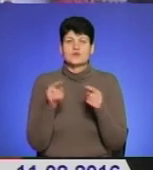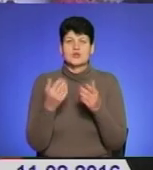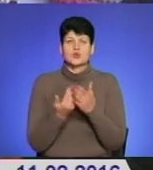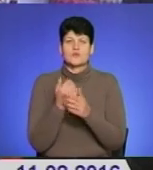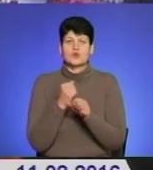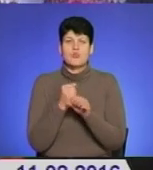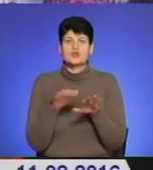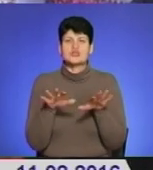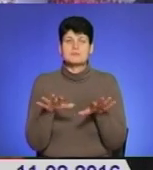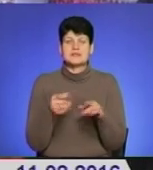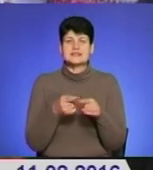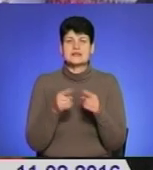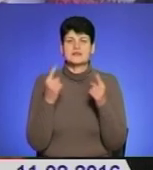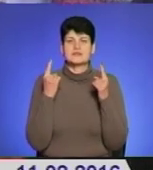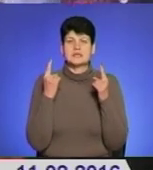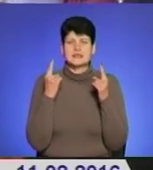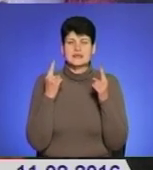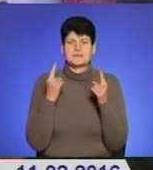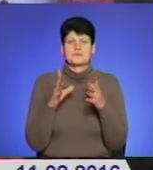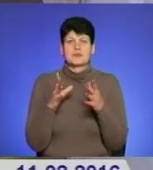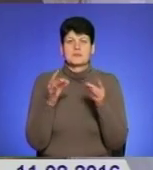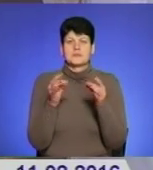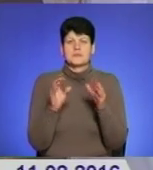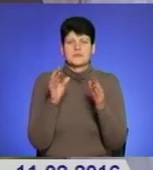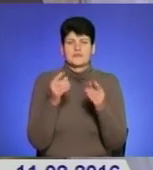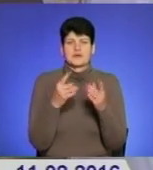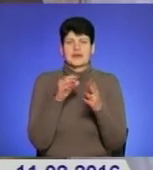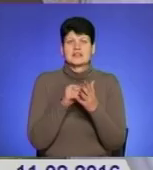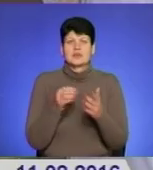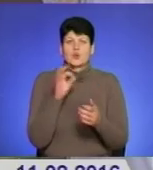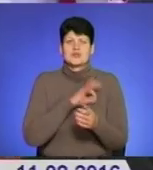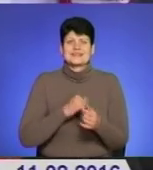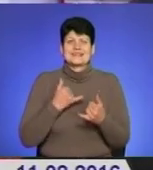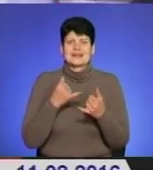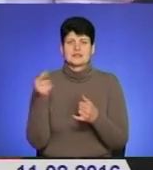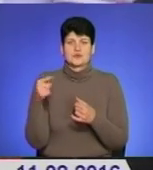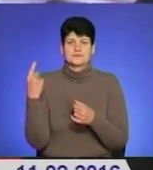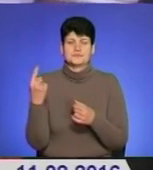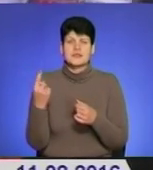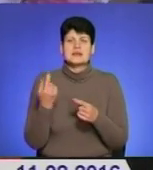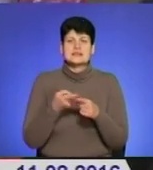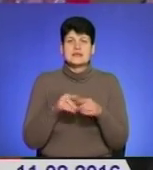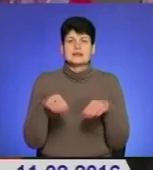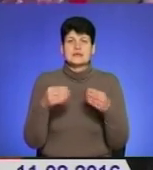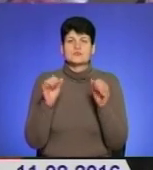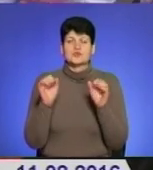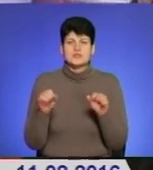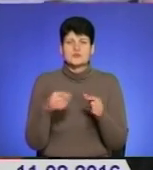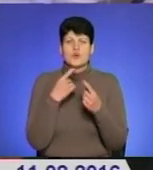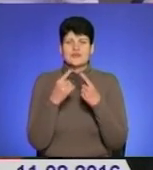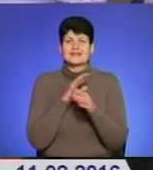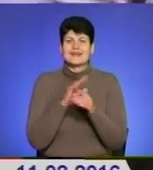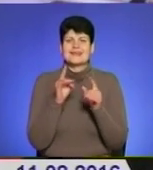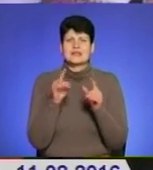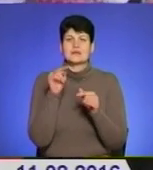місць. Це є значний соціальний пакет, який буде на користь саме якраз Тернопільщини. Це дасть можливість нам говорити не тільки про те, що ми є